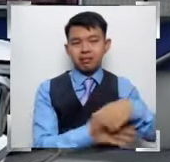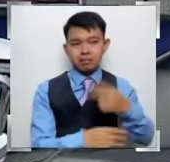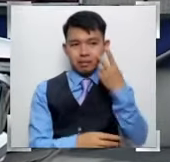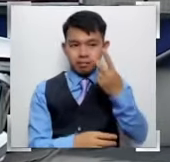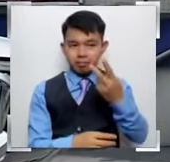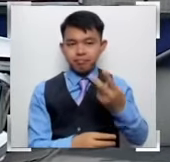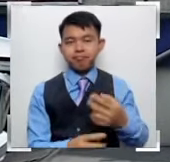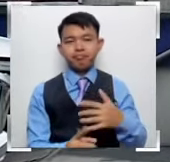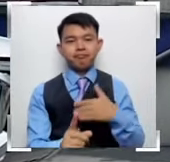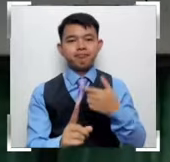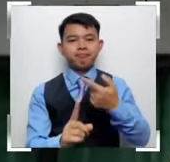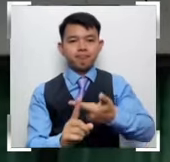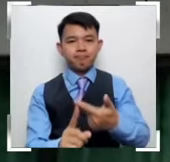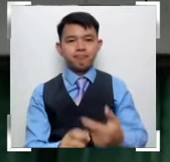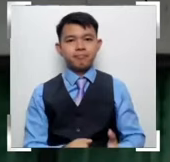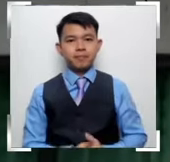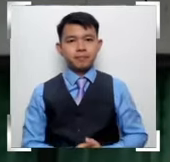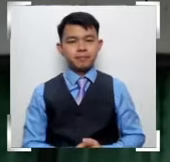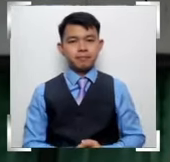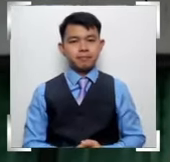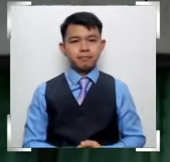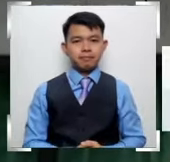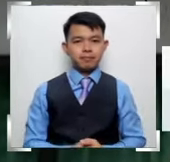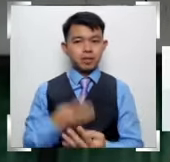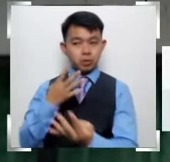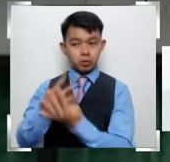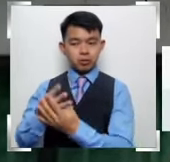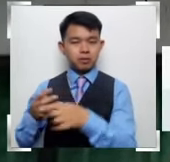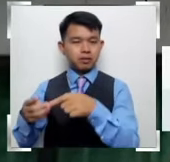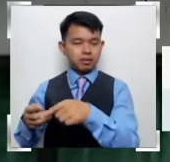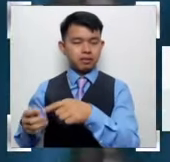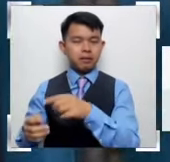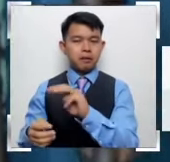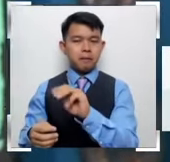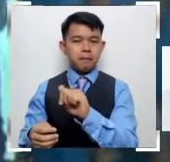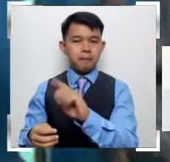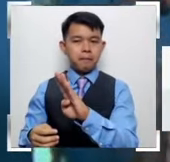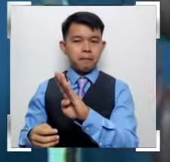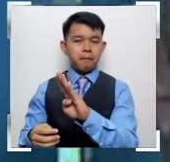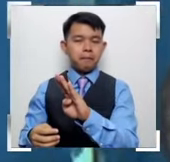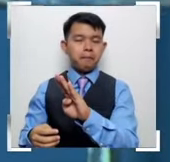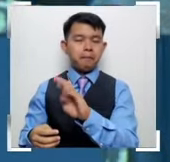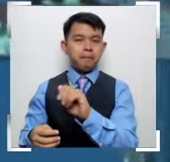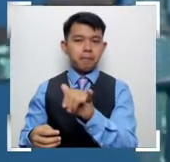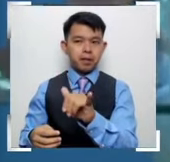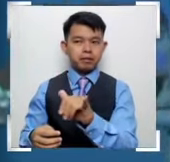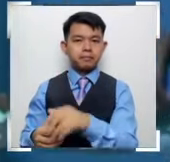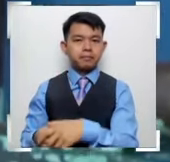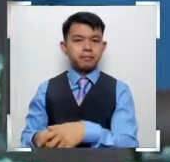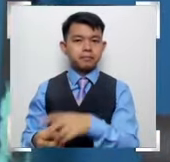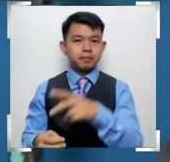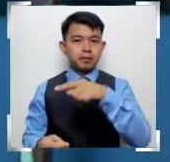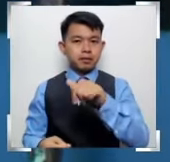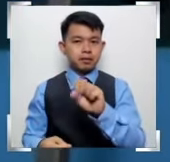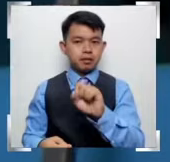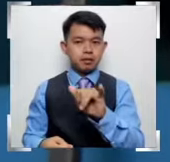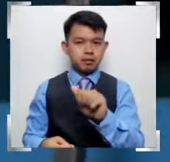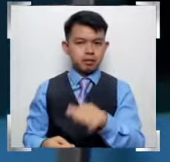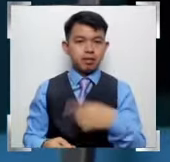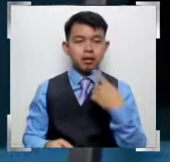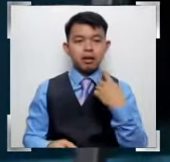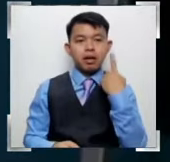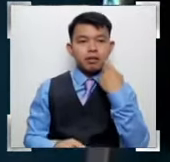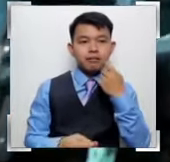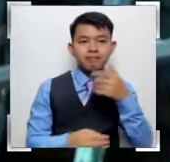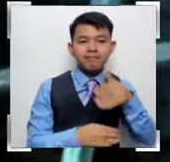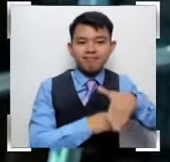Mula sa detention facility na ito sa Malibay Substation sa Pasay City, tumakas ang 10 preso kaninang madaling araw. Sangkot raw sila